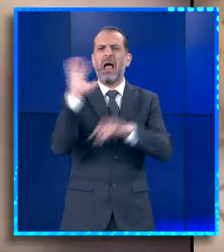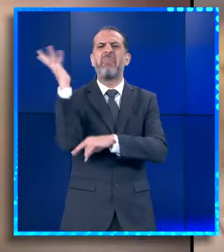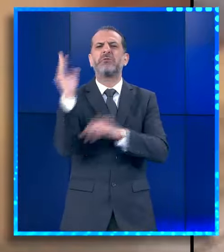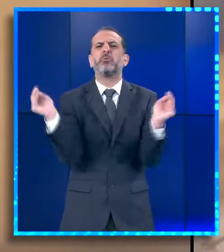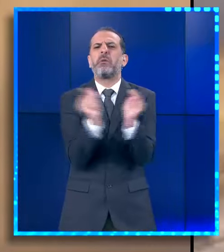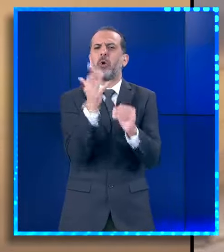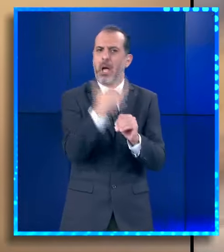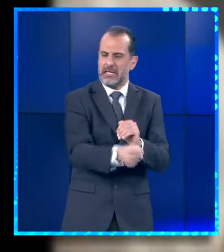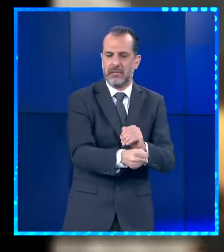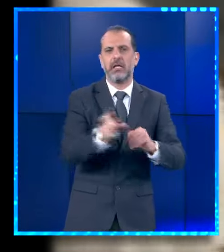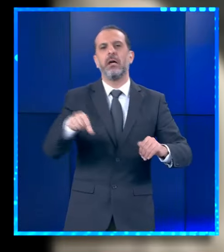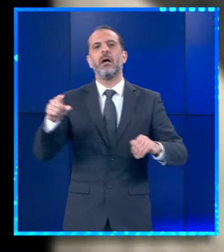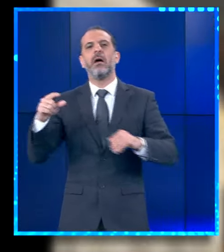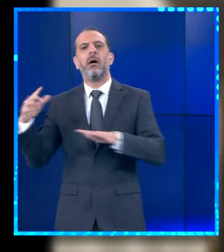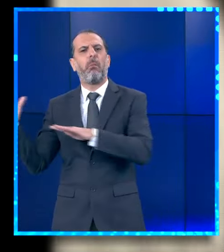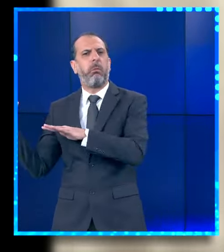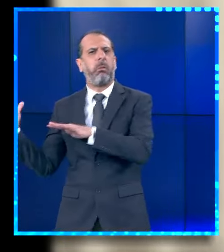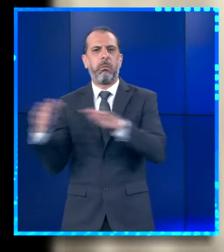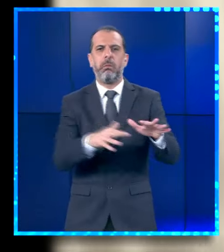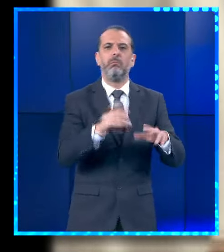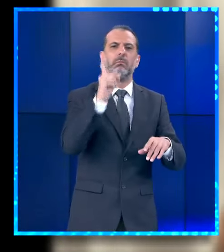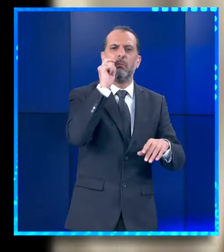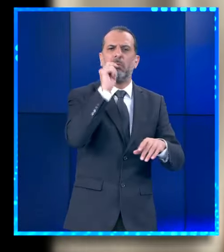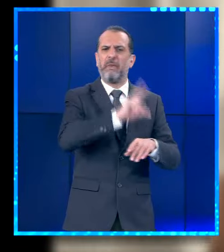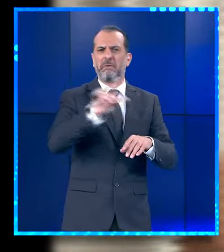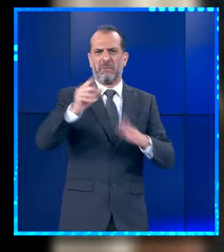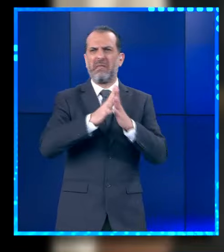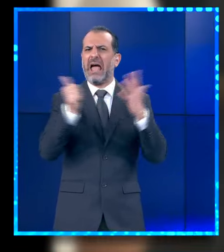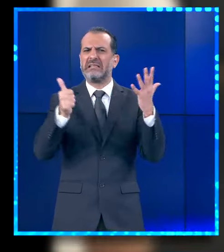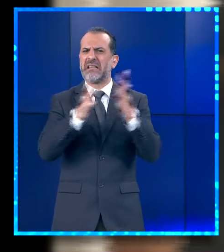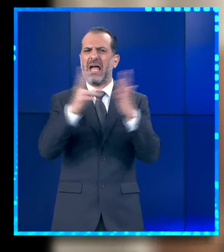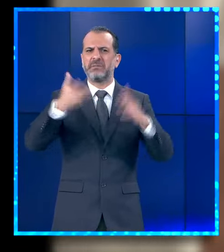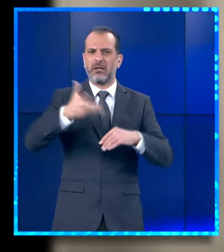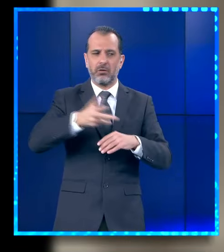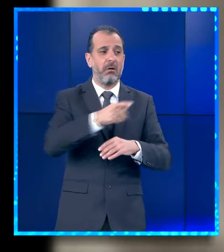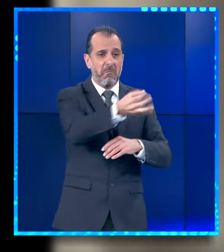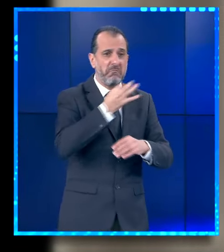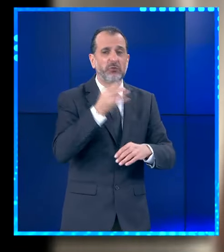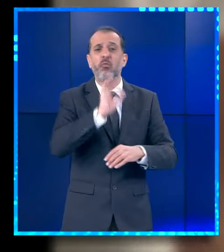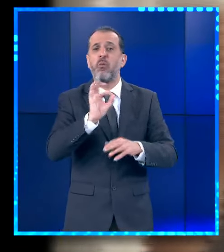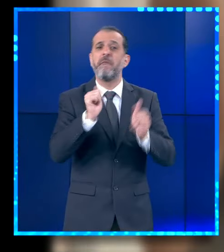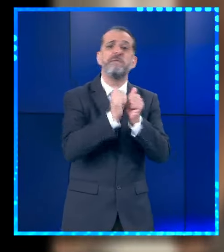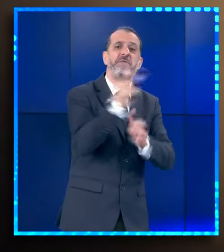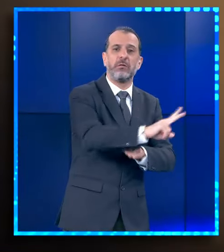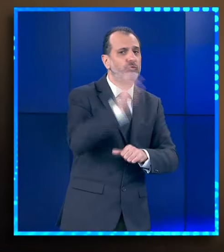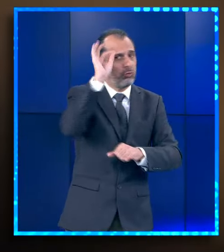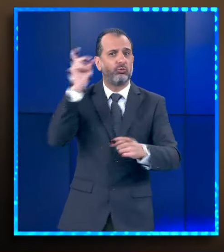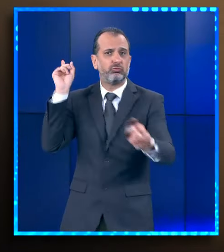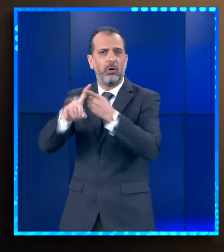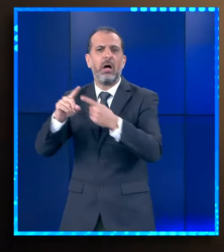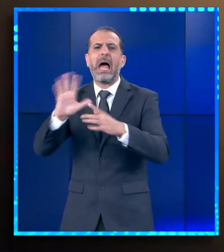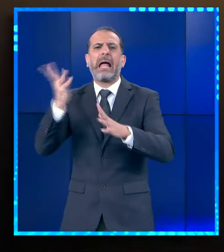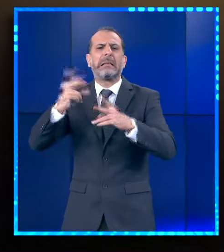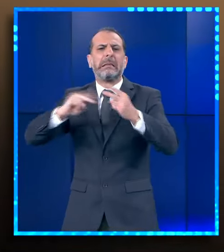Τρεις 16χρονοι προσπαθήσαν να πείσουν έναν συνομήλικό τους να τους πει πού βρίσκεται ο φίλος του για να τον συναντήσουν, προκειμένου να λύσουν